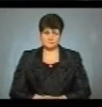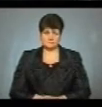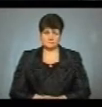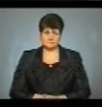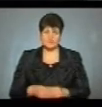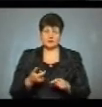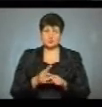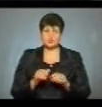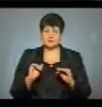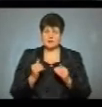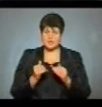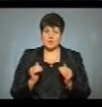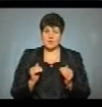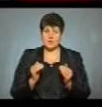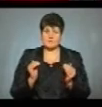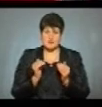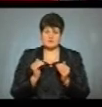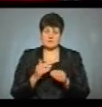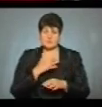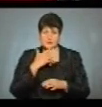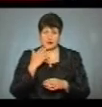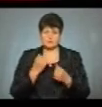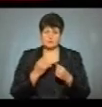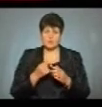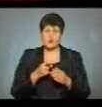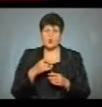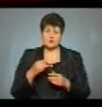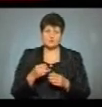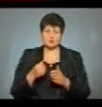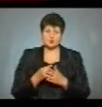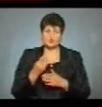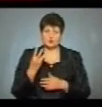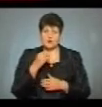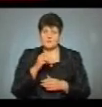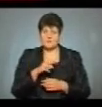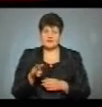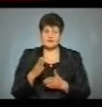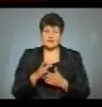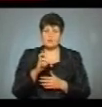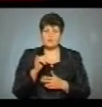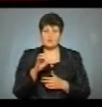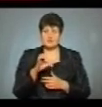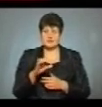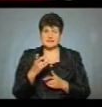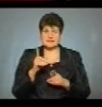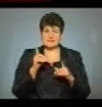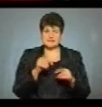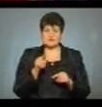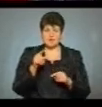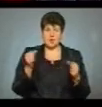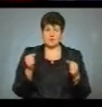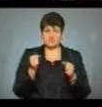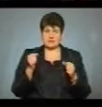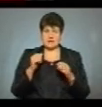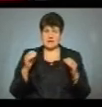Дуже малий обмежувач, багато машин, хоча б до 3 метрів приблизно, тому що є такі буси, що їдуть, а в них холодильні